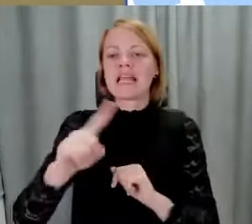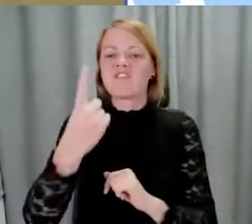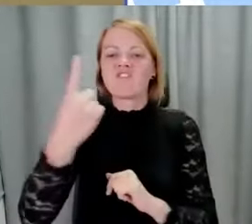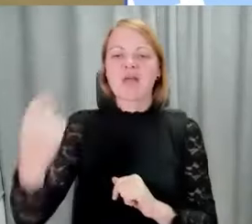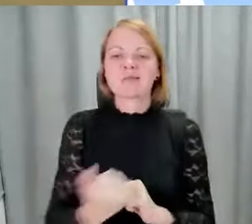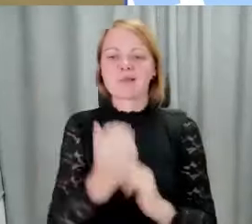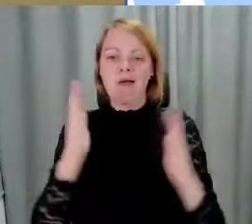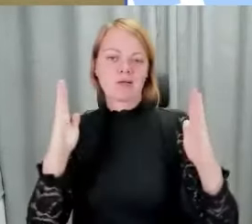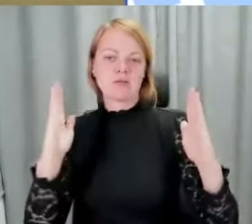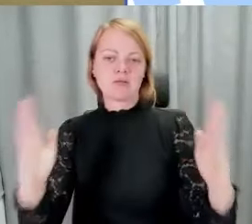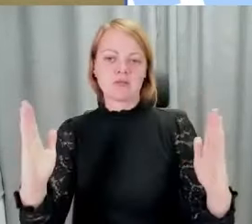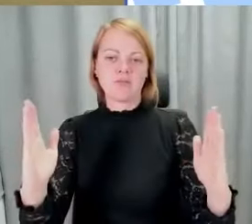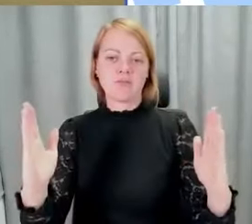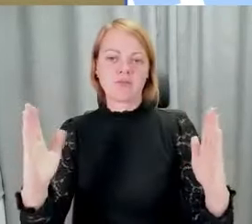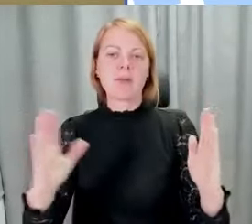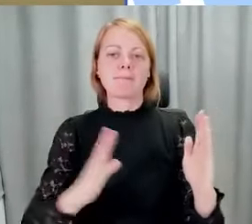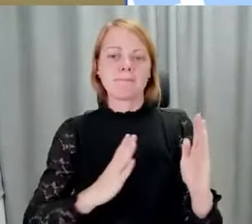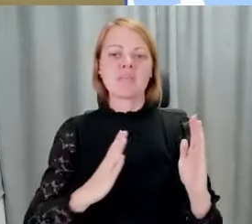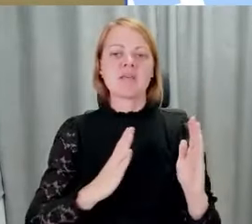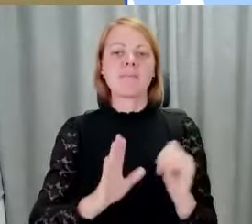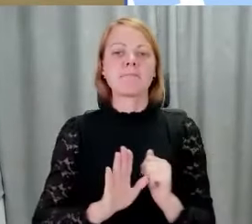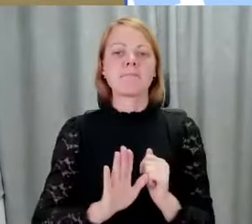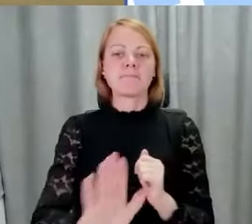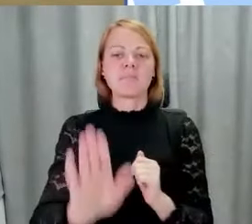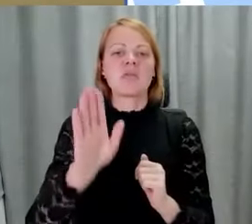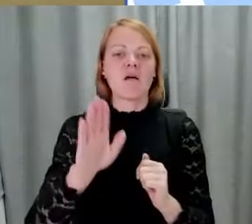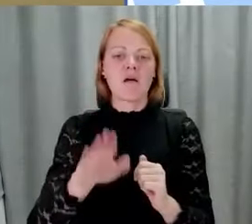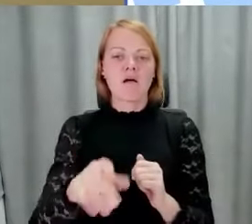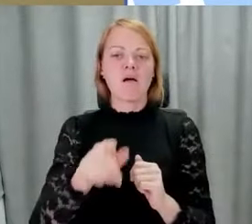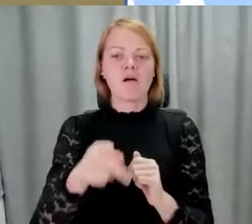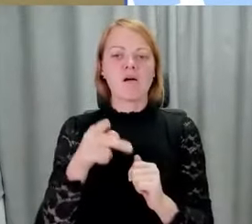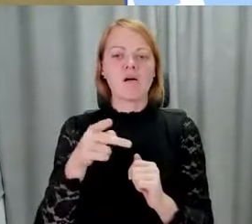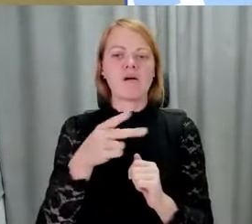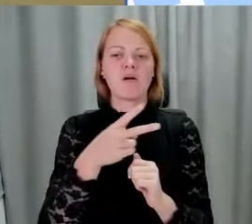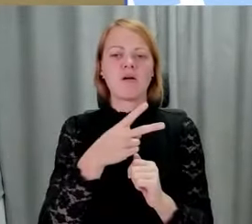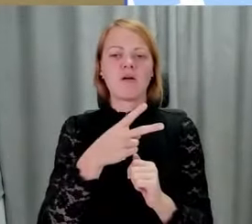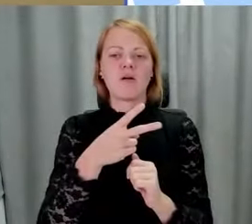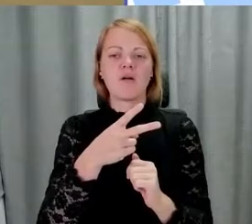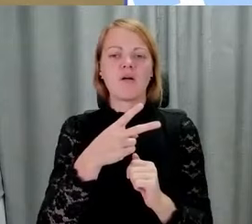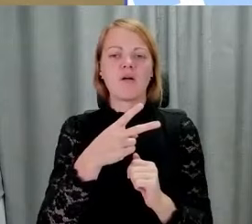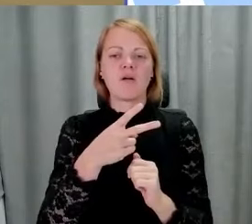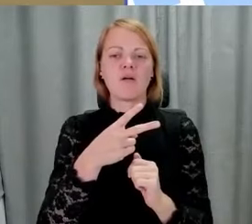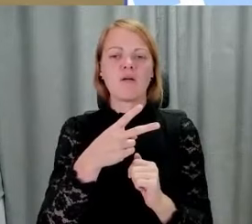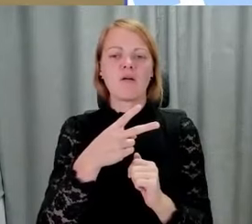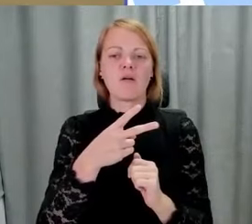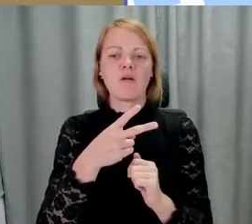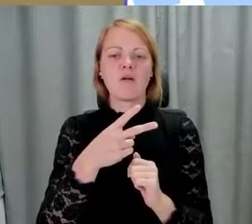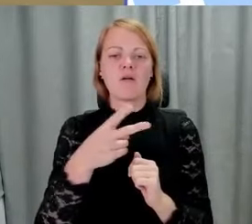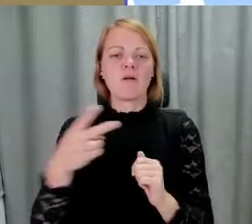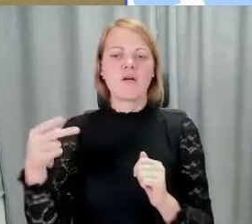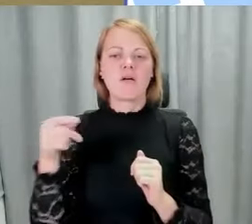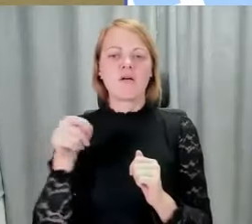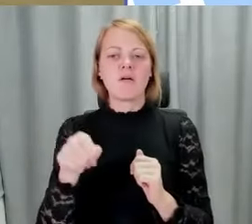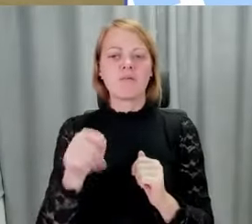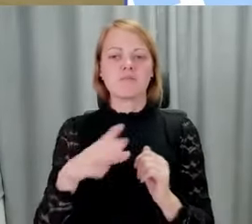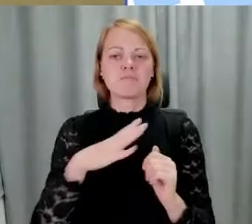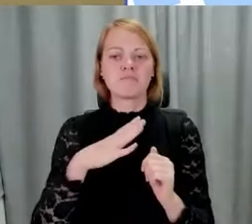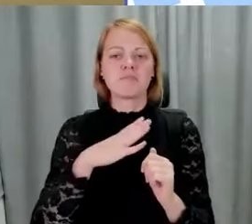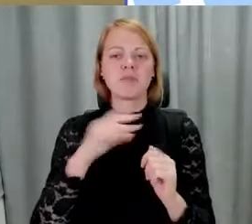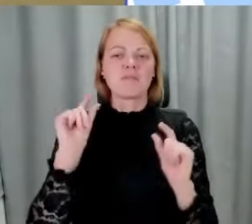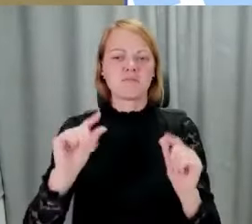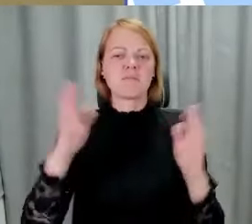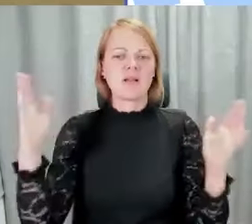Tā ir bijusi gan pie stājoties spēkā 200. Man liekas, bija diezgan liels periods, sakā, paredzētas nozarēs